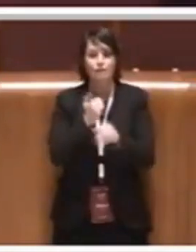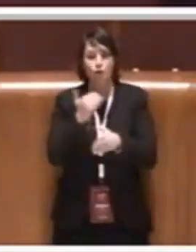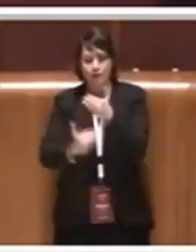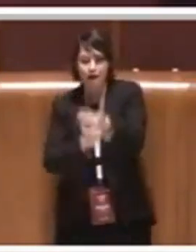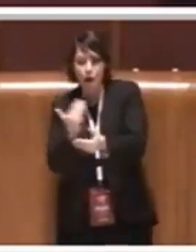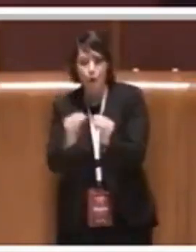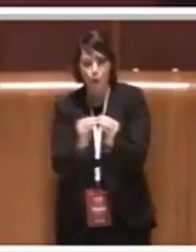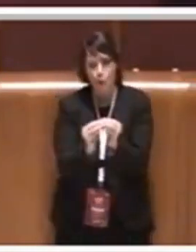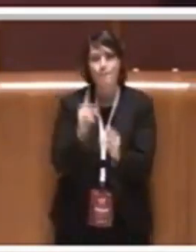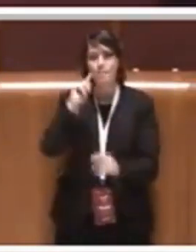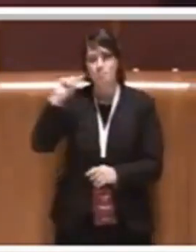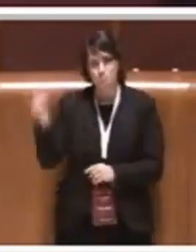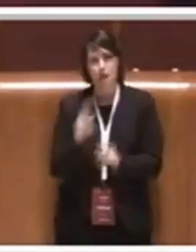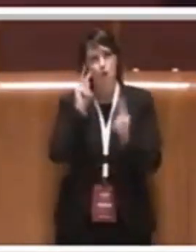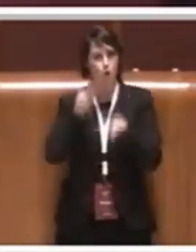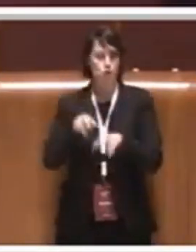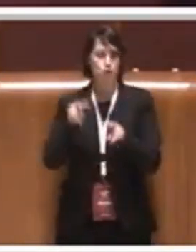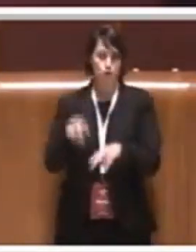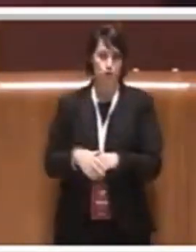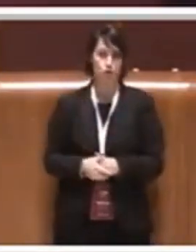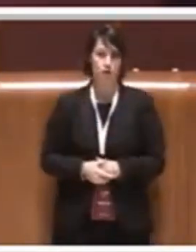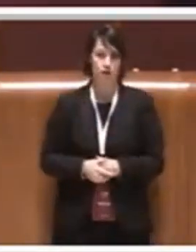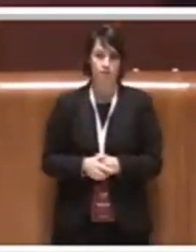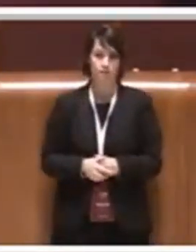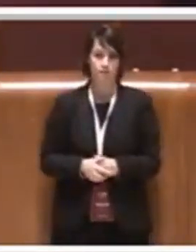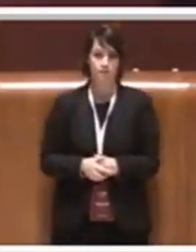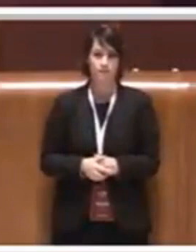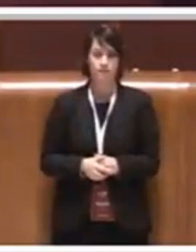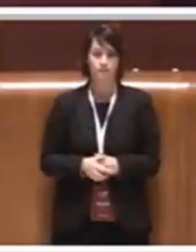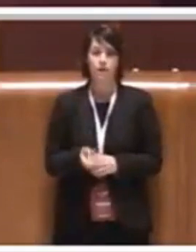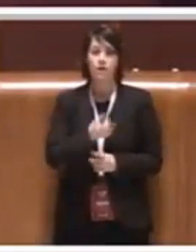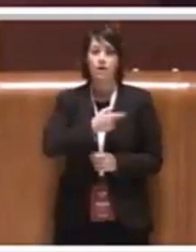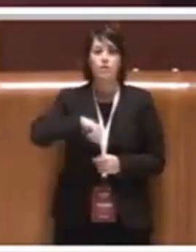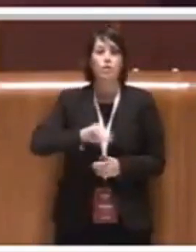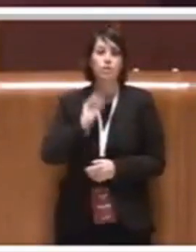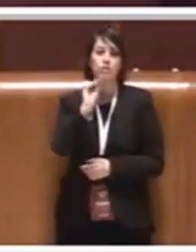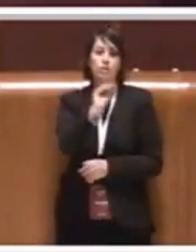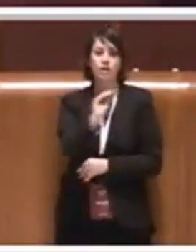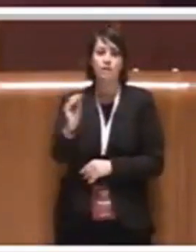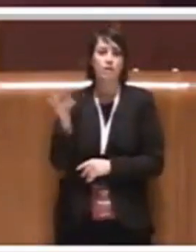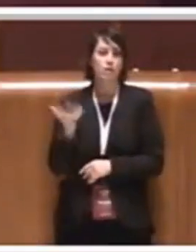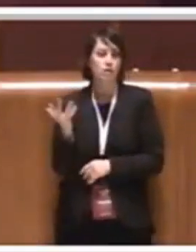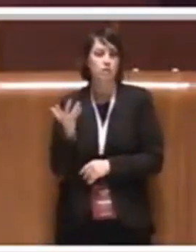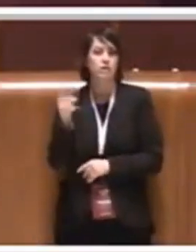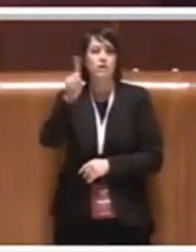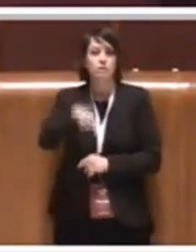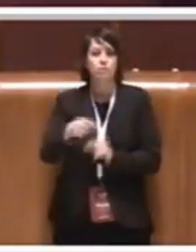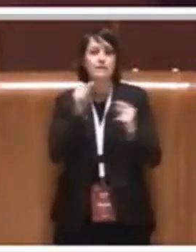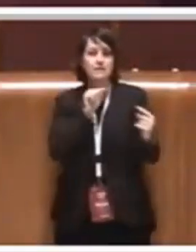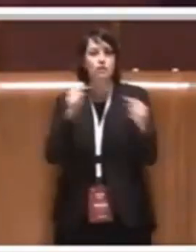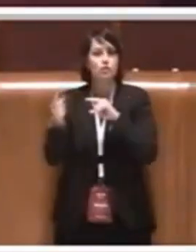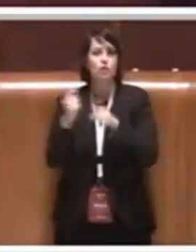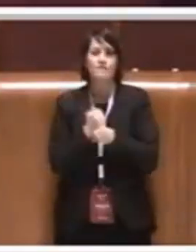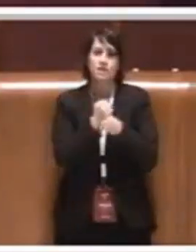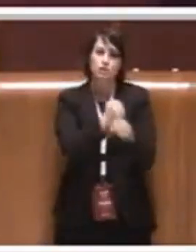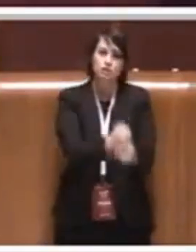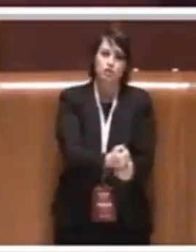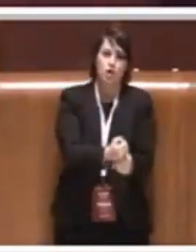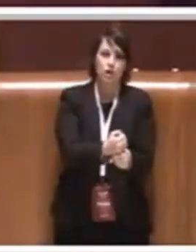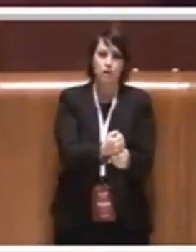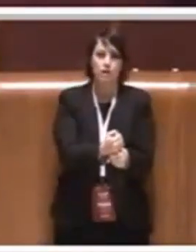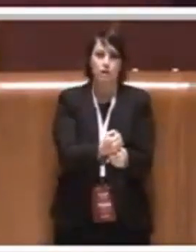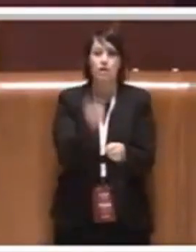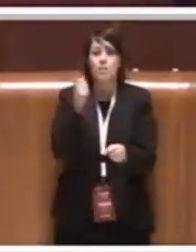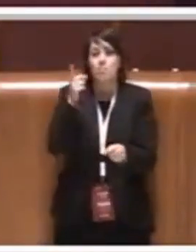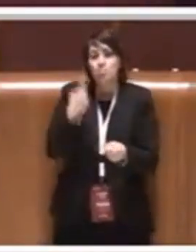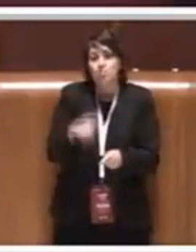E ovviamente quello che chiediamo è anche, oltre alla discussione delle fideiussioni, è anche quello di